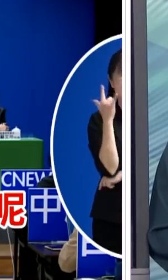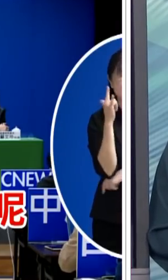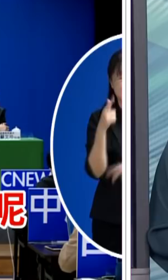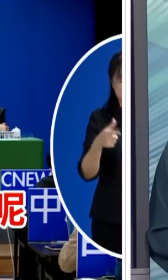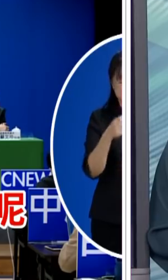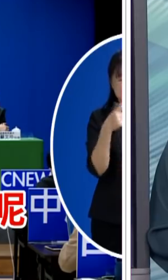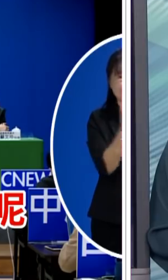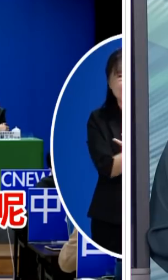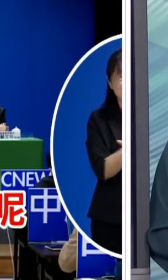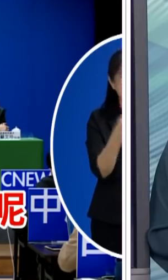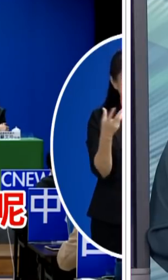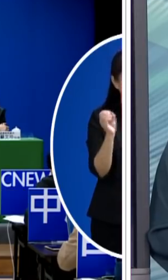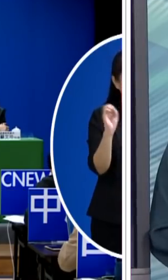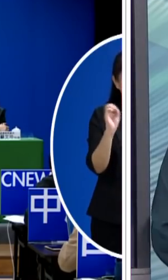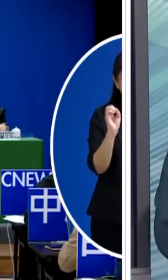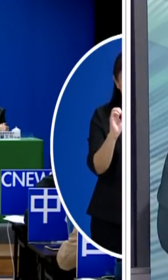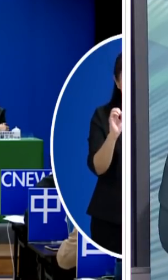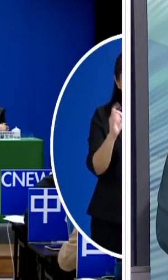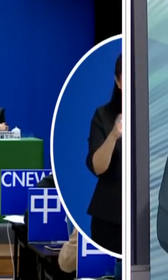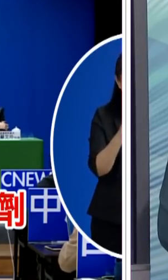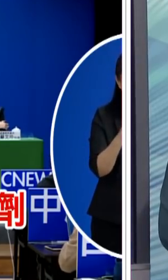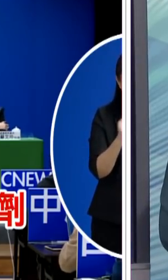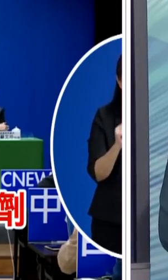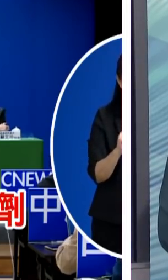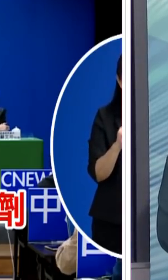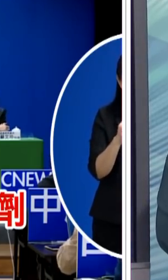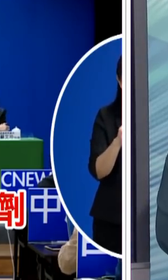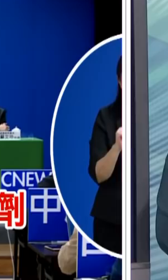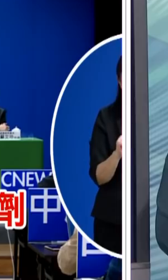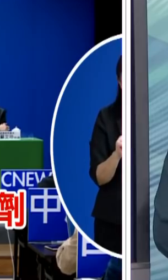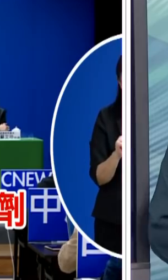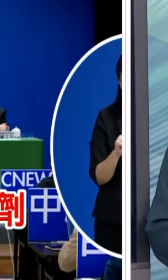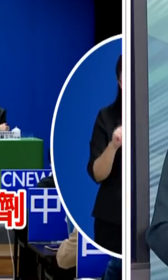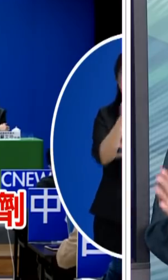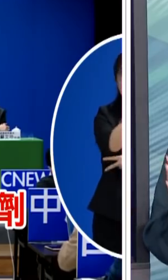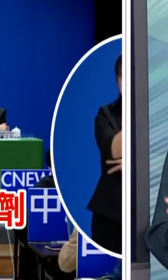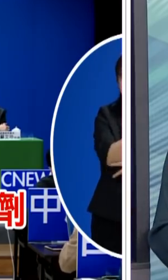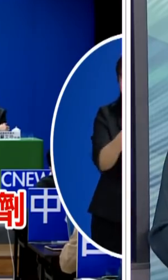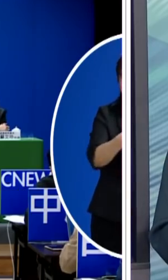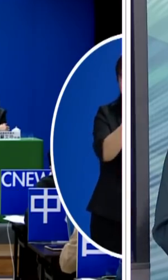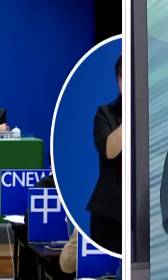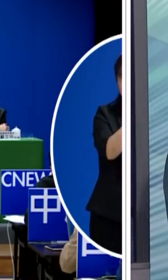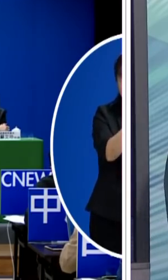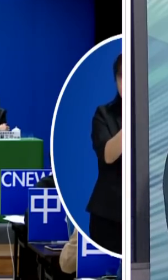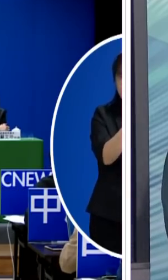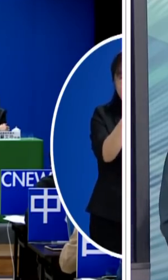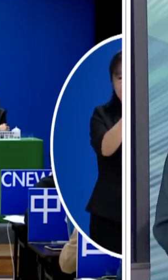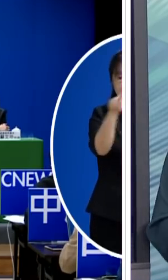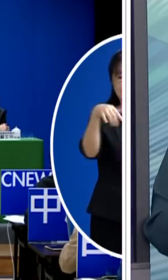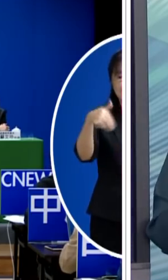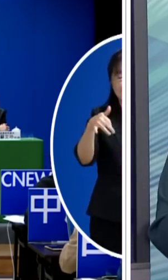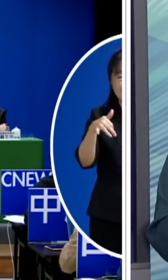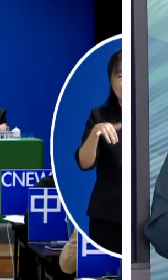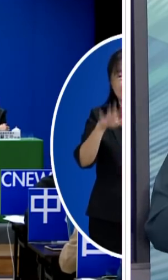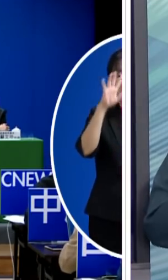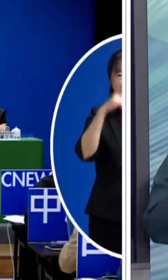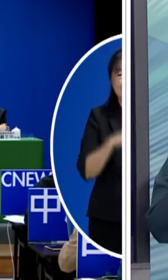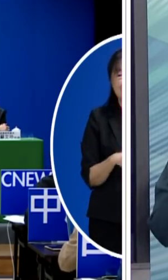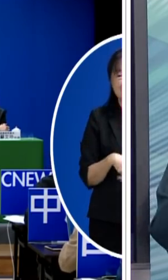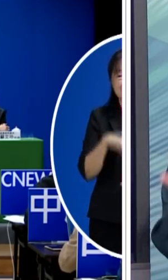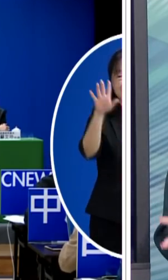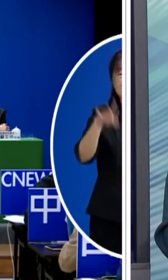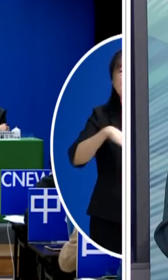那这个都你刚刚讲的对啊，就是消息一面嘛。 因为我看到很多绿媒啊，他们报道高端是报道另一面，就是说，这一次